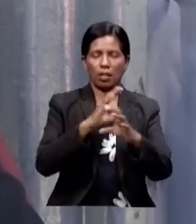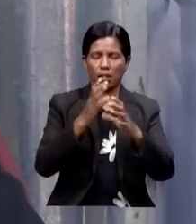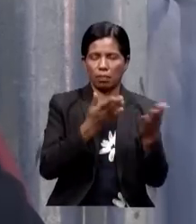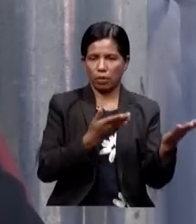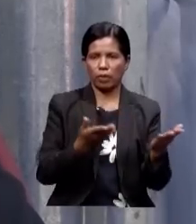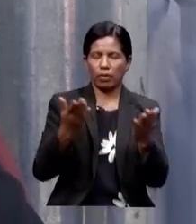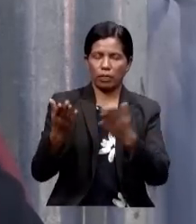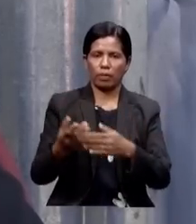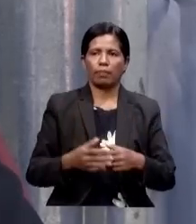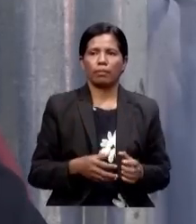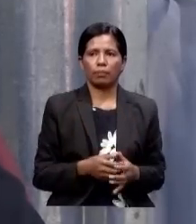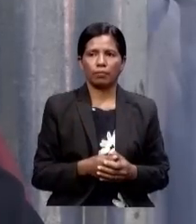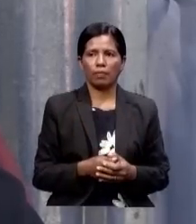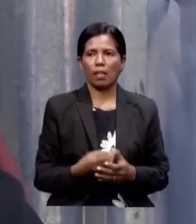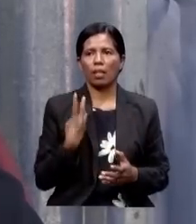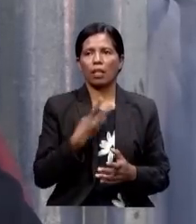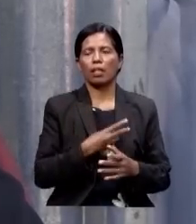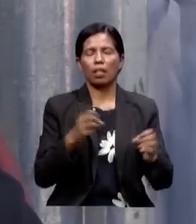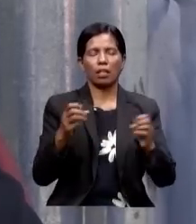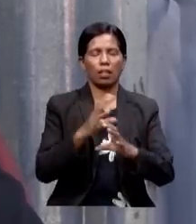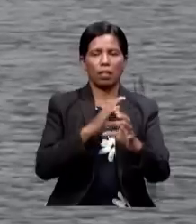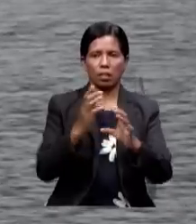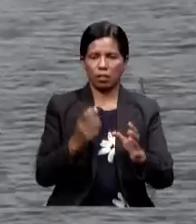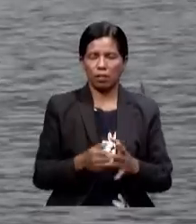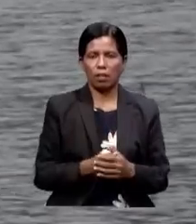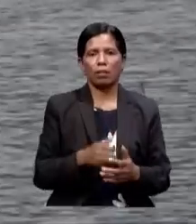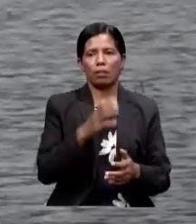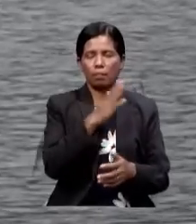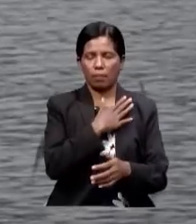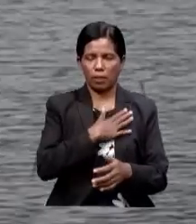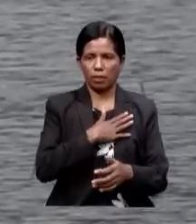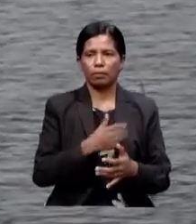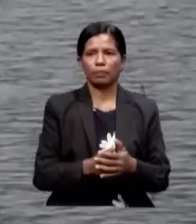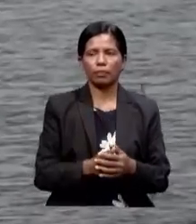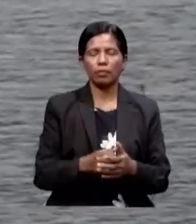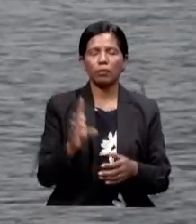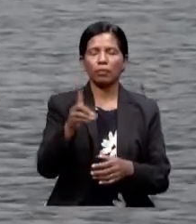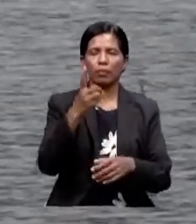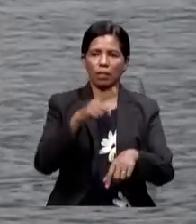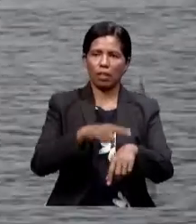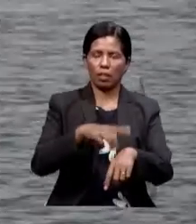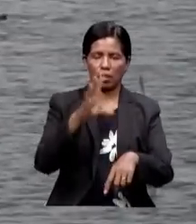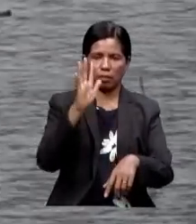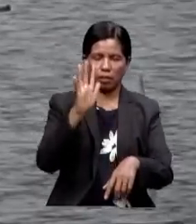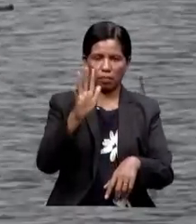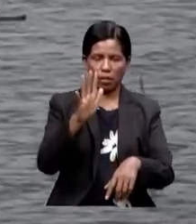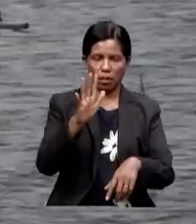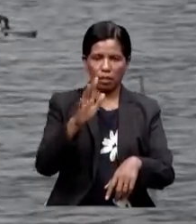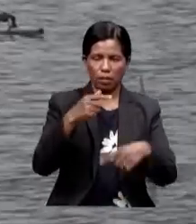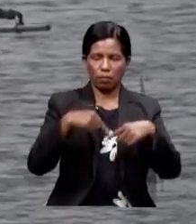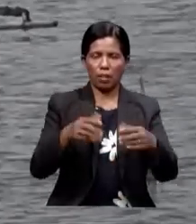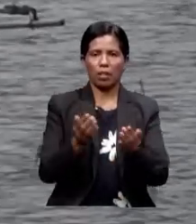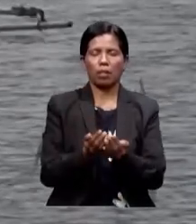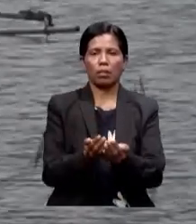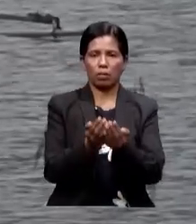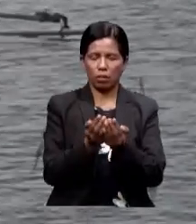$15 setelah hetan kereta pasti sih dari san tu klima dari san kome se bauna bahwa roba